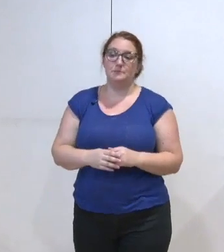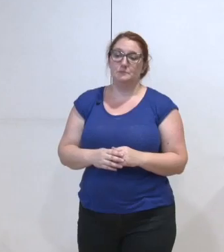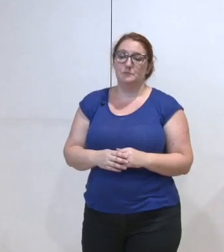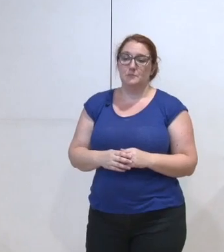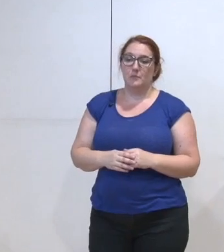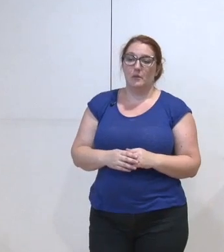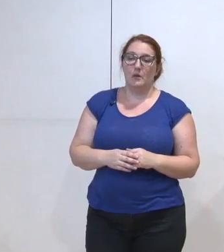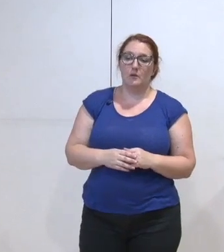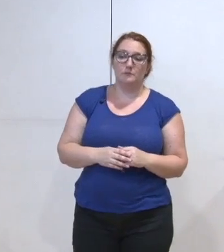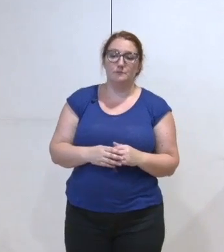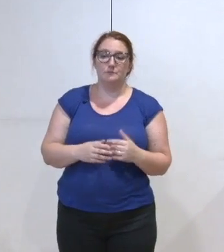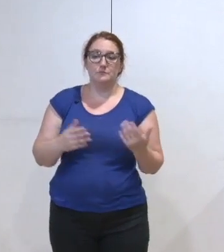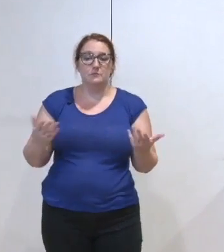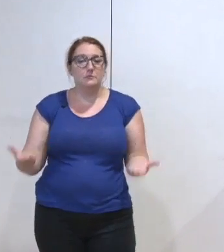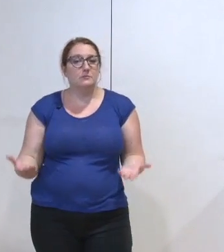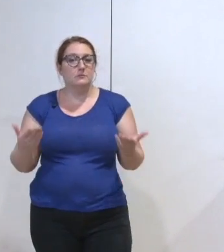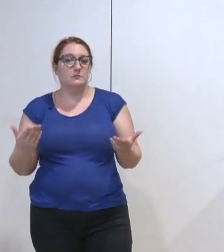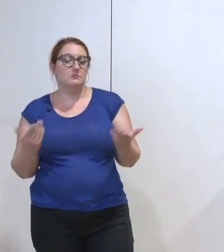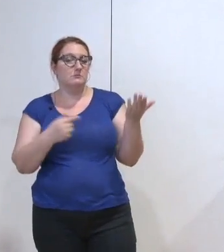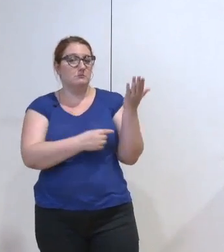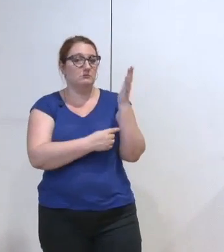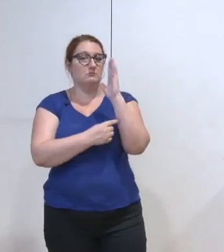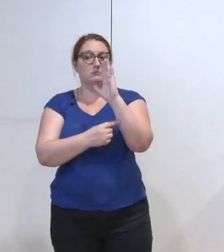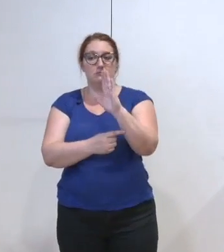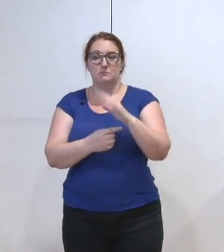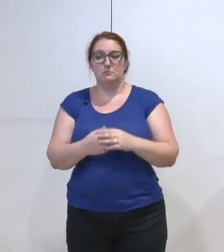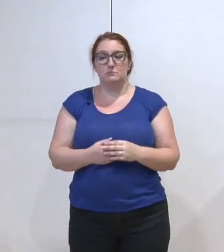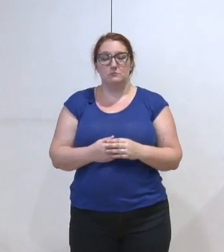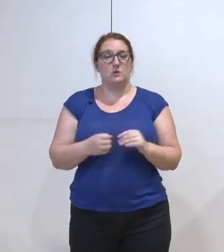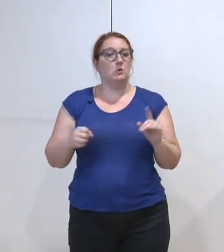familles abordons à présent les caractéristiqu